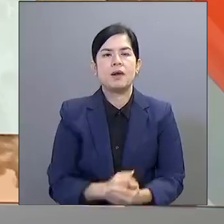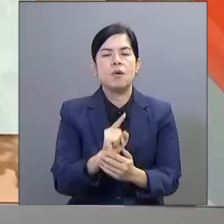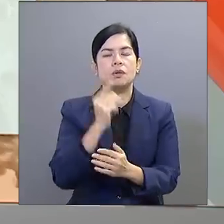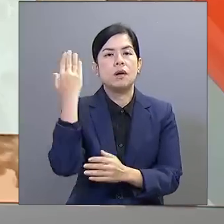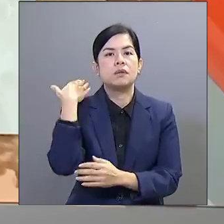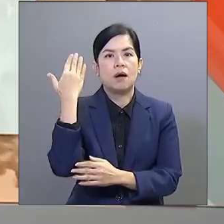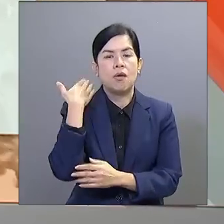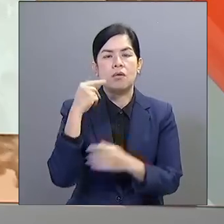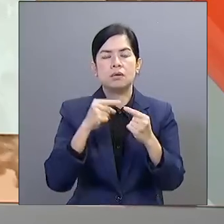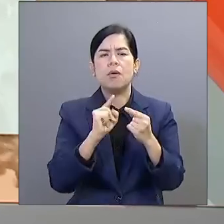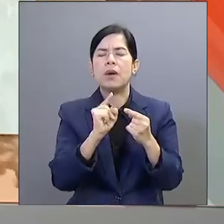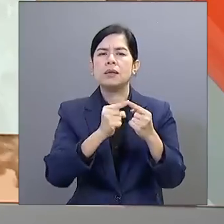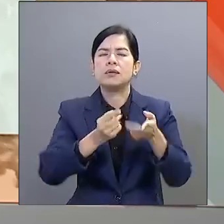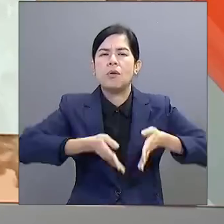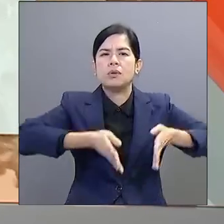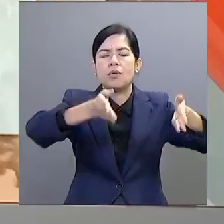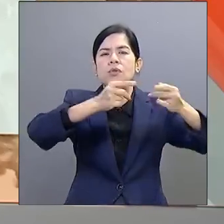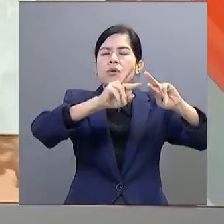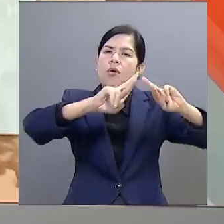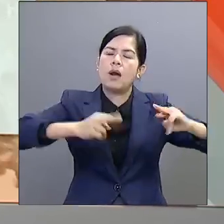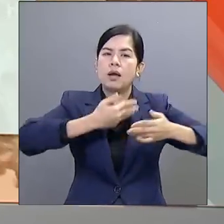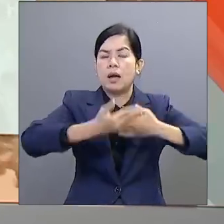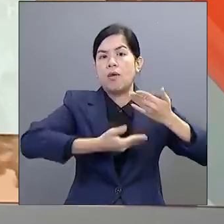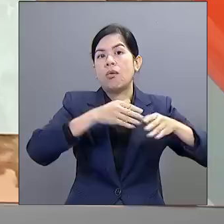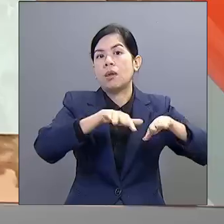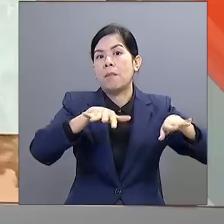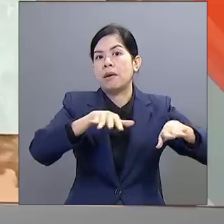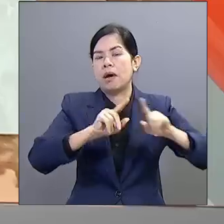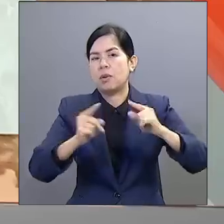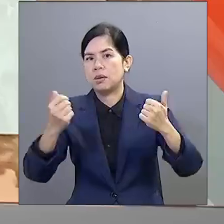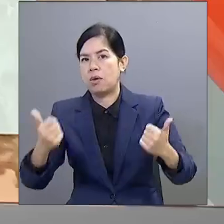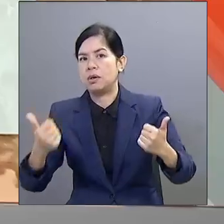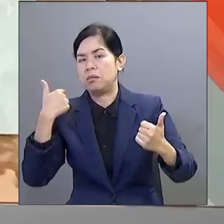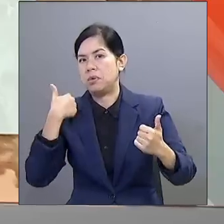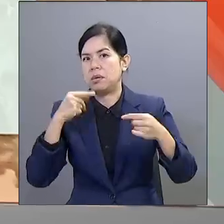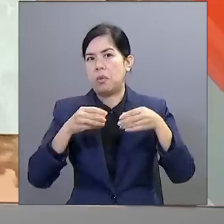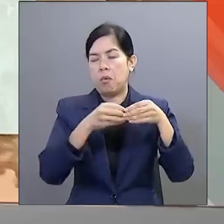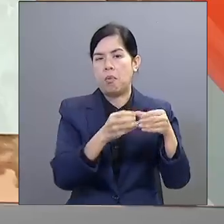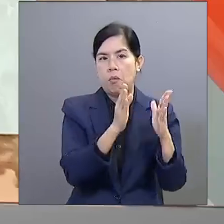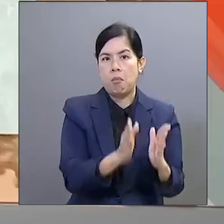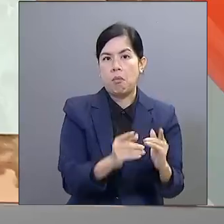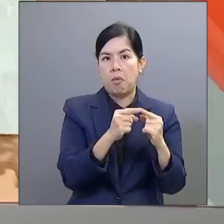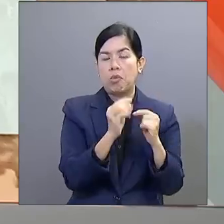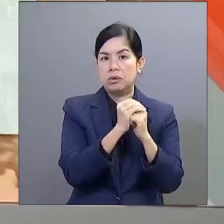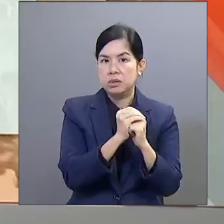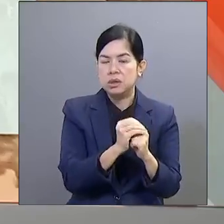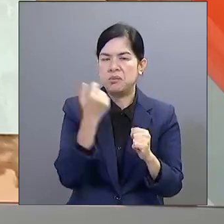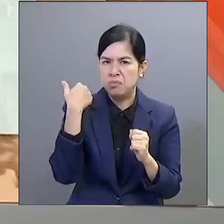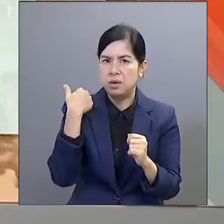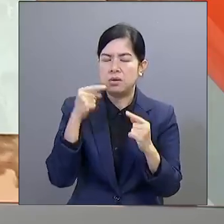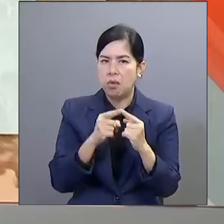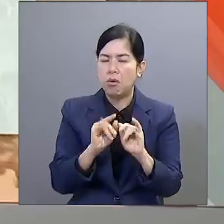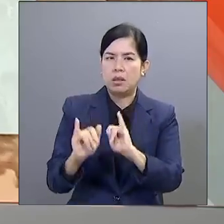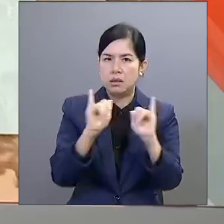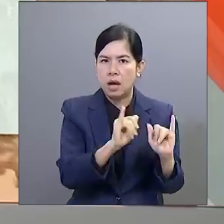ที่เป็นย่านปกติในสังคมไทยนะคะปรากฏว่ากลับกลายเป็นย่านที่ไม่เคยหลับไหลค่ะเมื่อมีทุนจีนหลั่งไหลเข้ามา